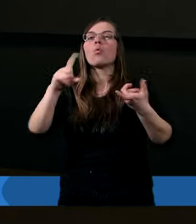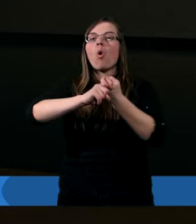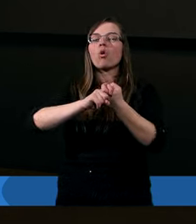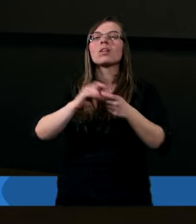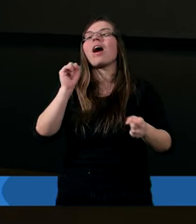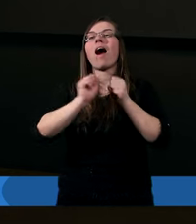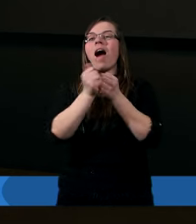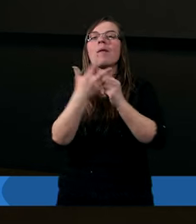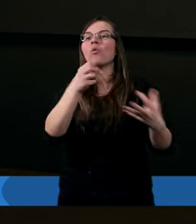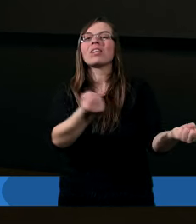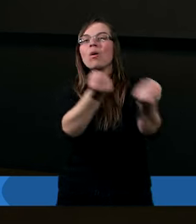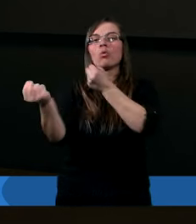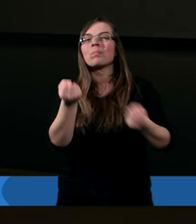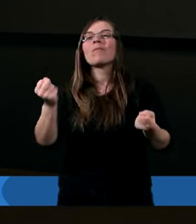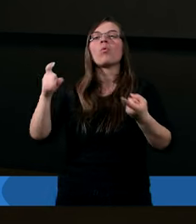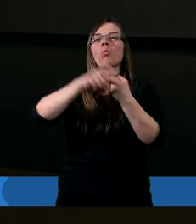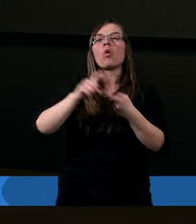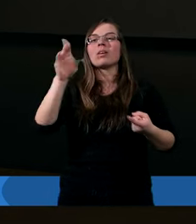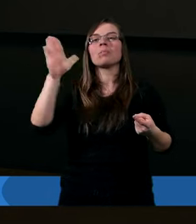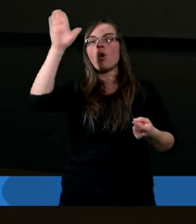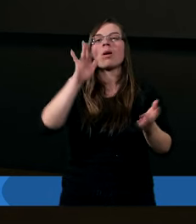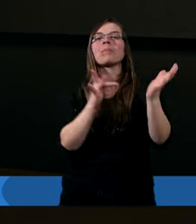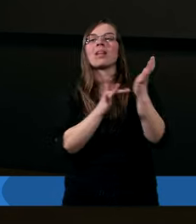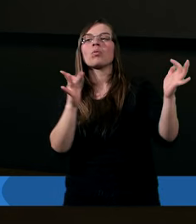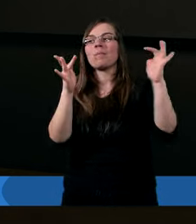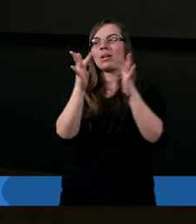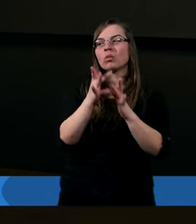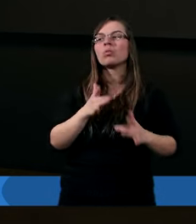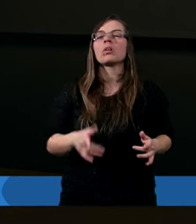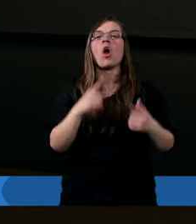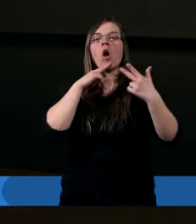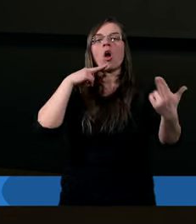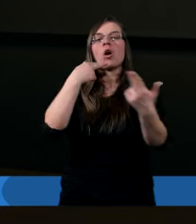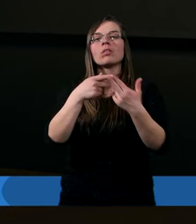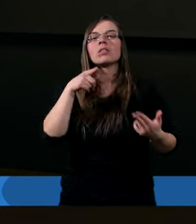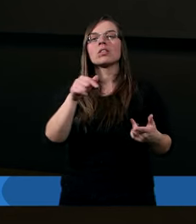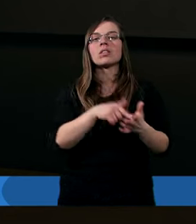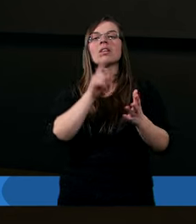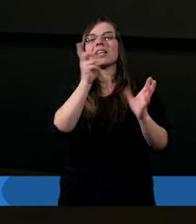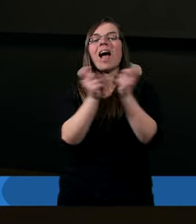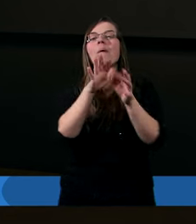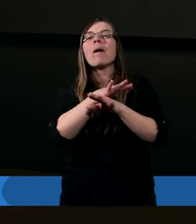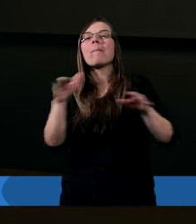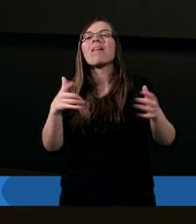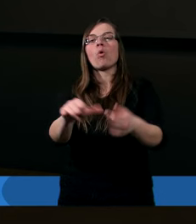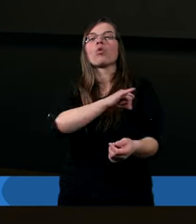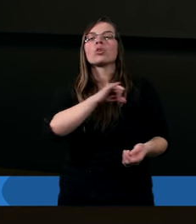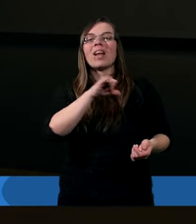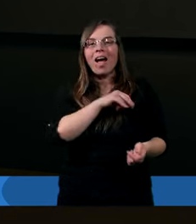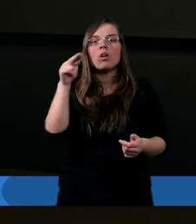nieutrzymywanie łączności z Bogiem, z Jezusem Chrystusem. Bo wtedy całe pasmo grzechów